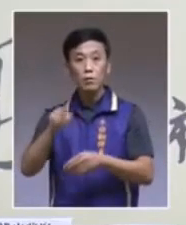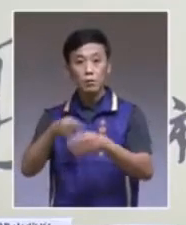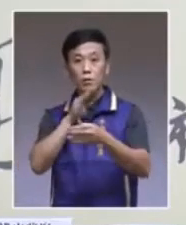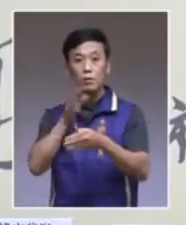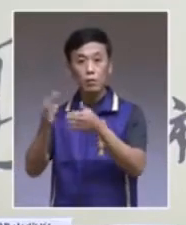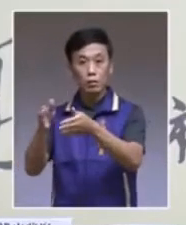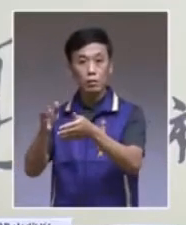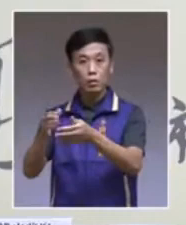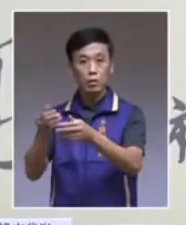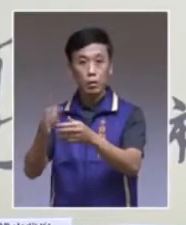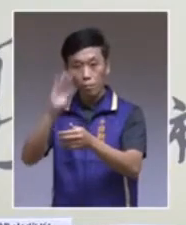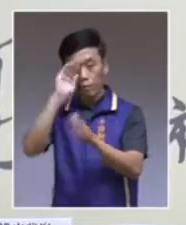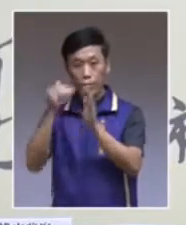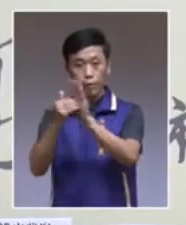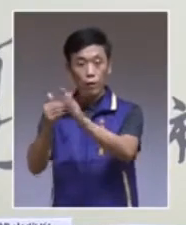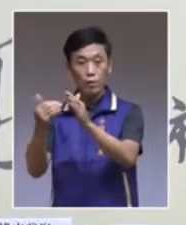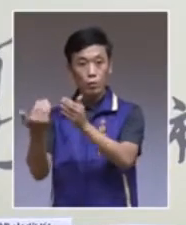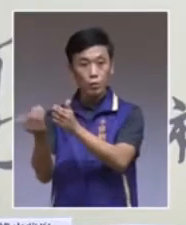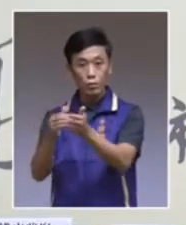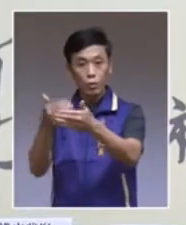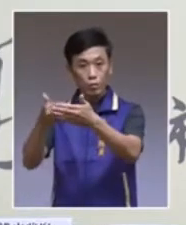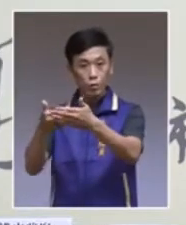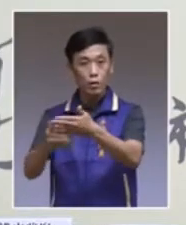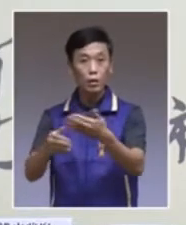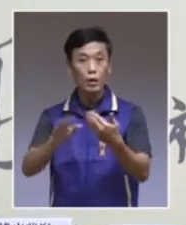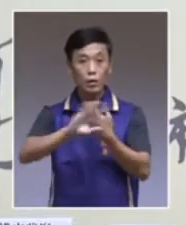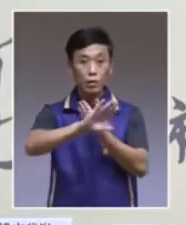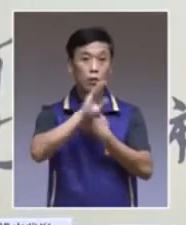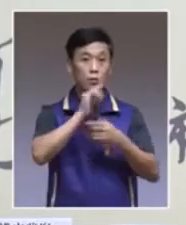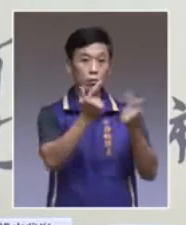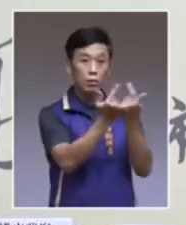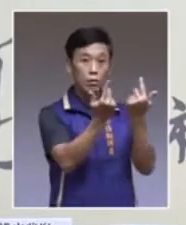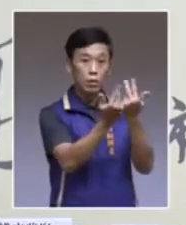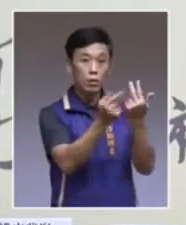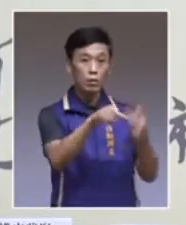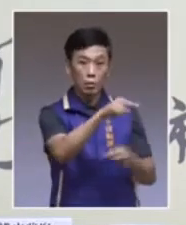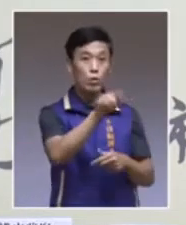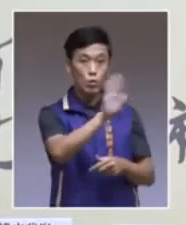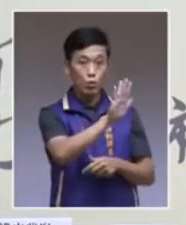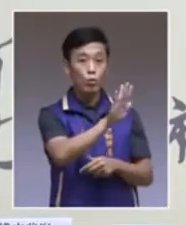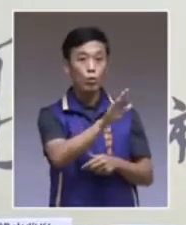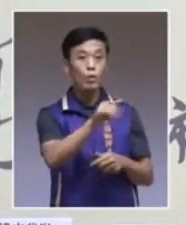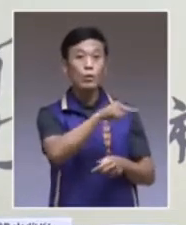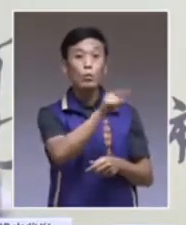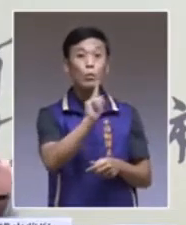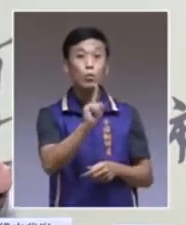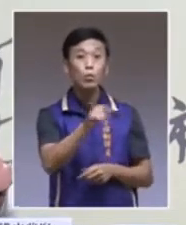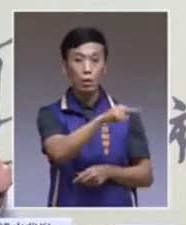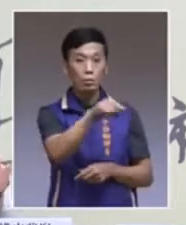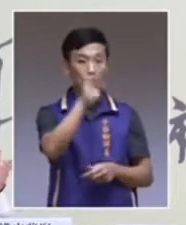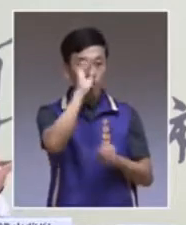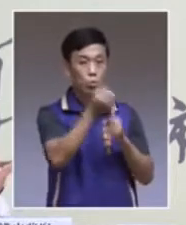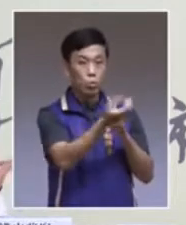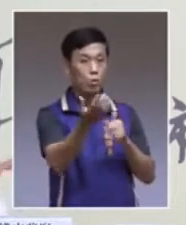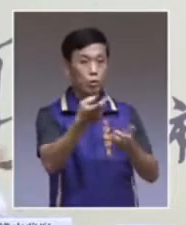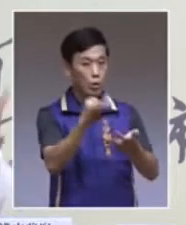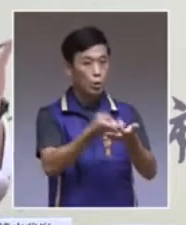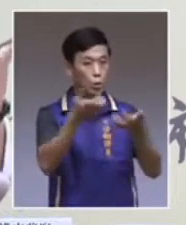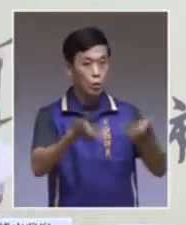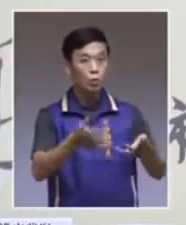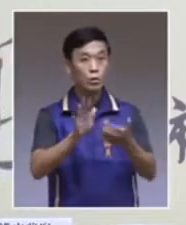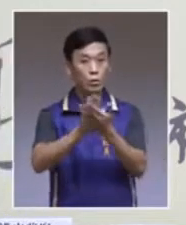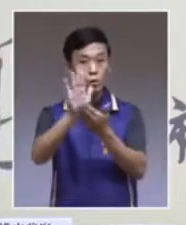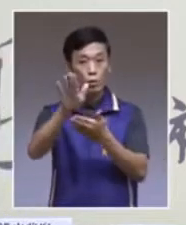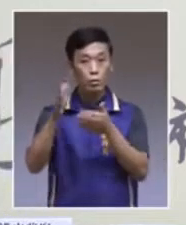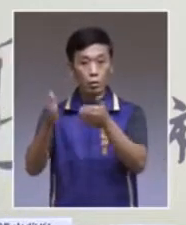县市大概差不多是双北地区才有这种状况，因为疫情比较严重。那我们现在就是要把未来在量能